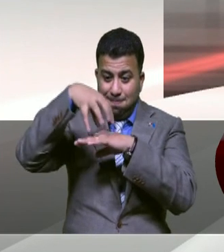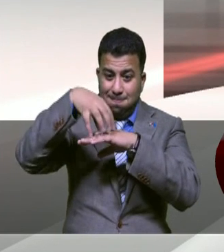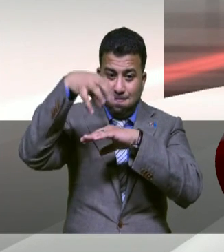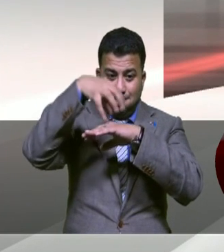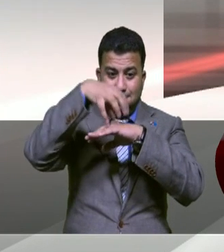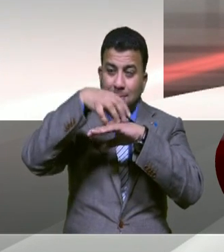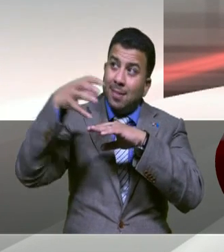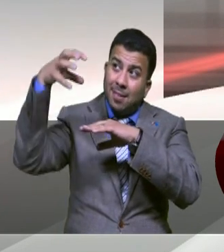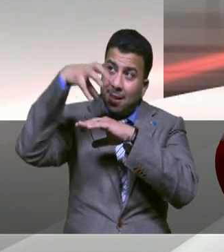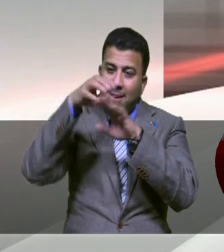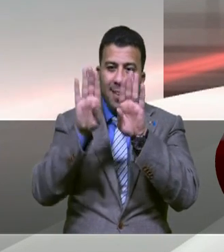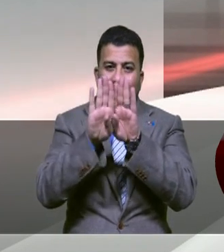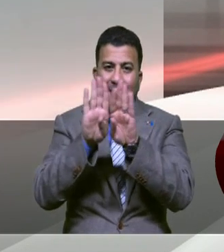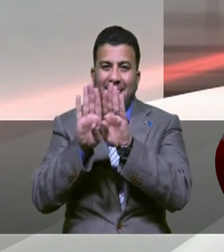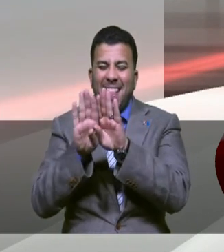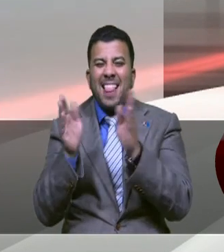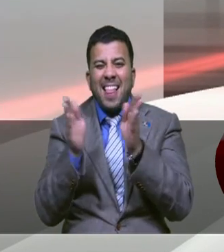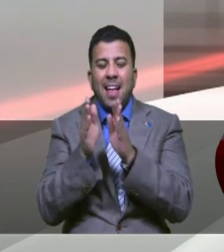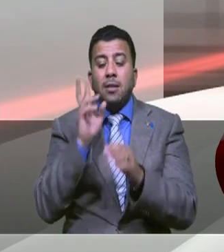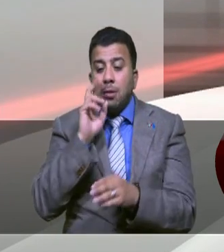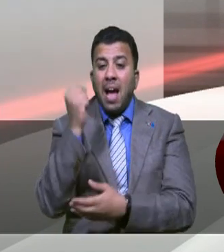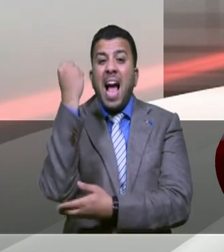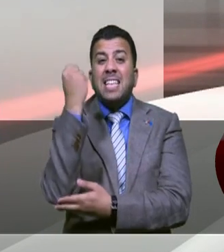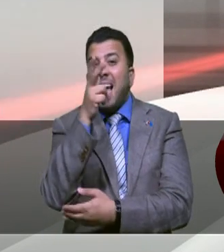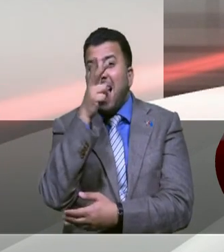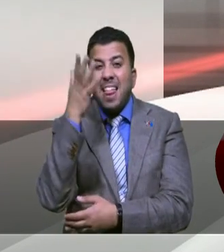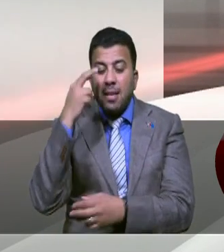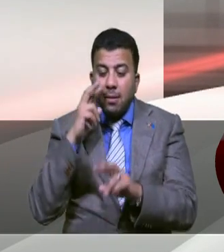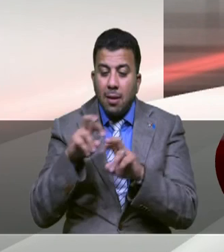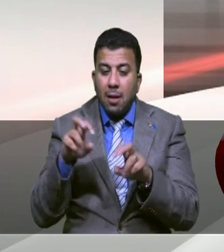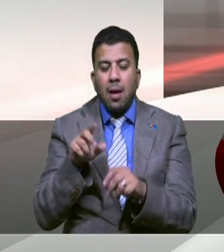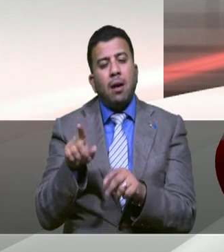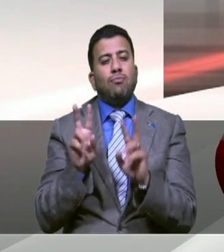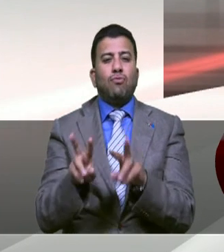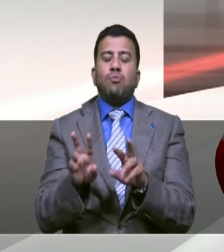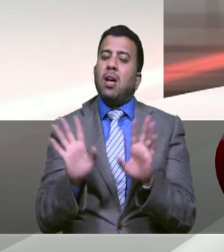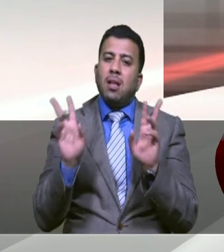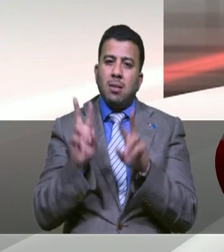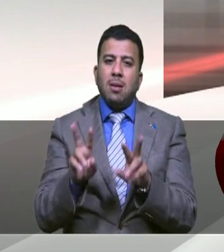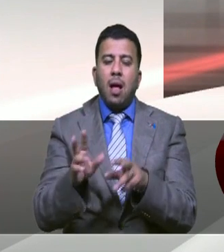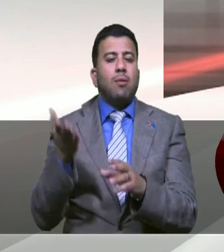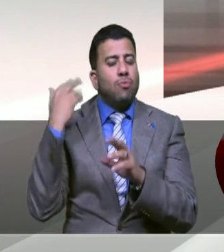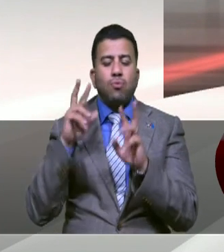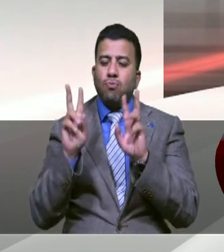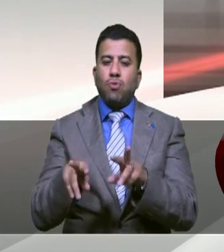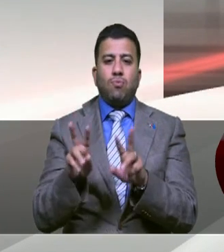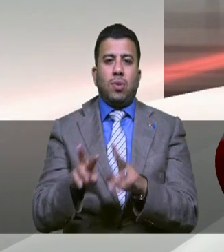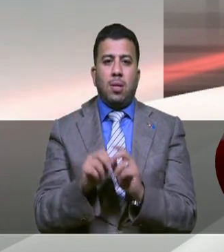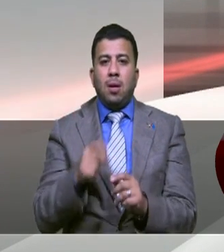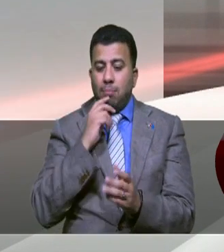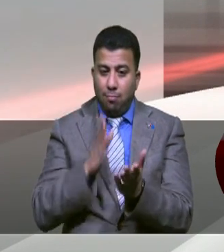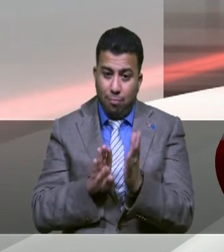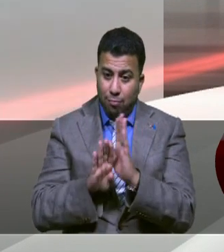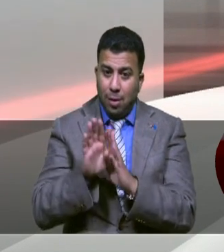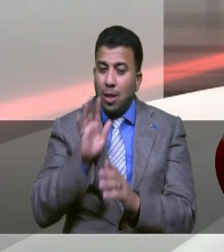يكون عقرب. بالفعل بالفعل صحيح. نحن وجدنا الاساسات القديمه لكن ما نقدر نغير فيه، يعني نتركه مثل ما هو. نحن لما نمشي